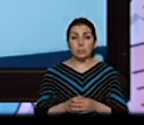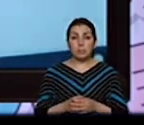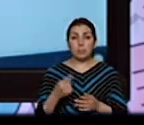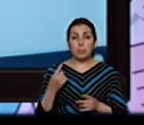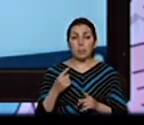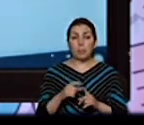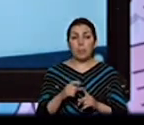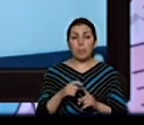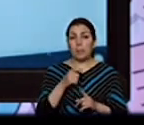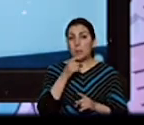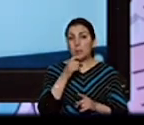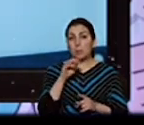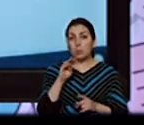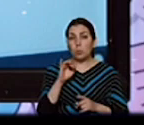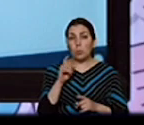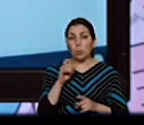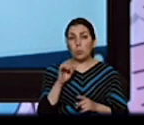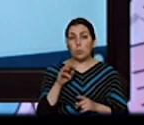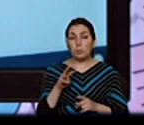Birinchi so'z tuxum.